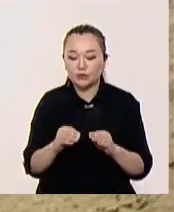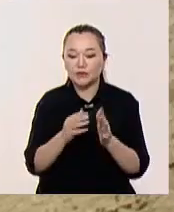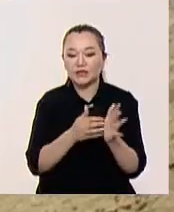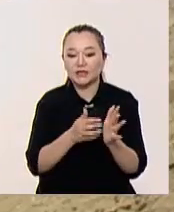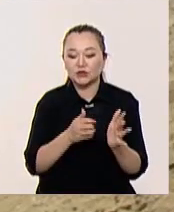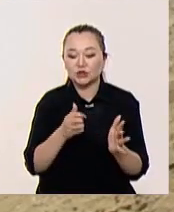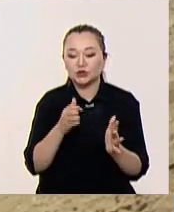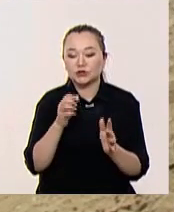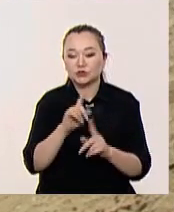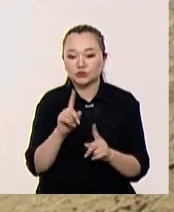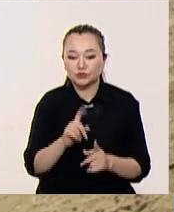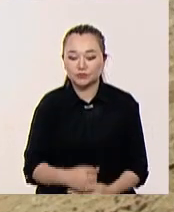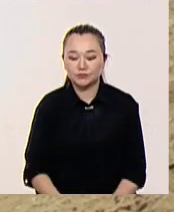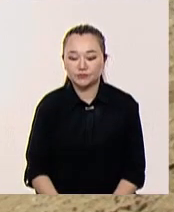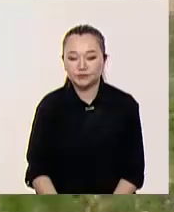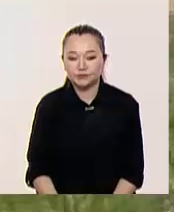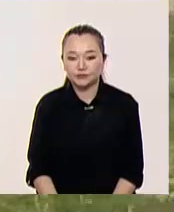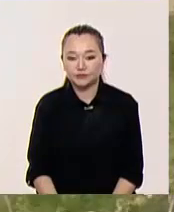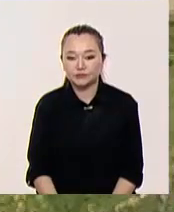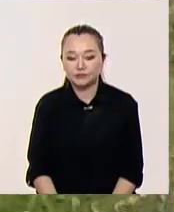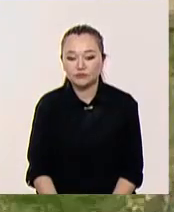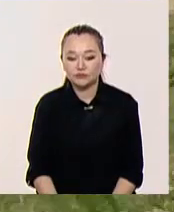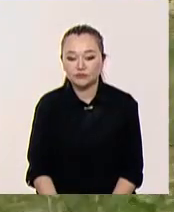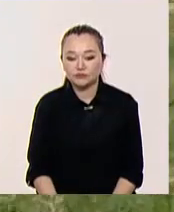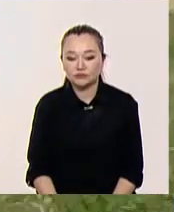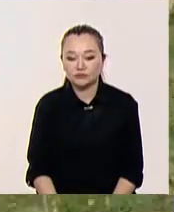фрагменты не наша поели надо особо информбюро костанай